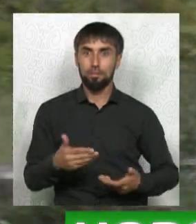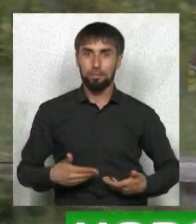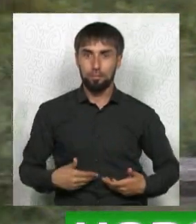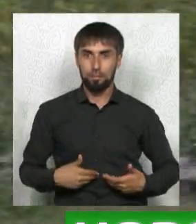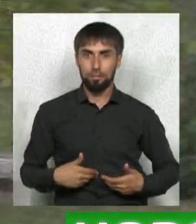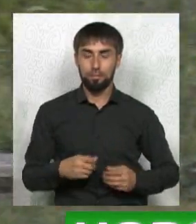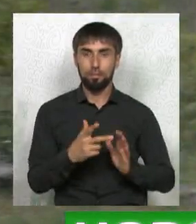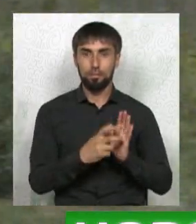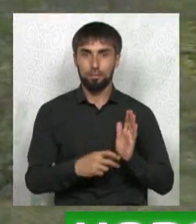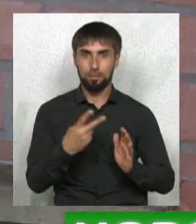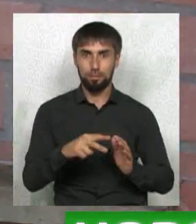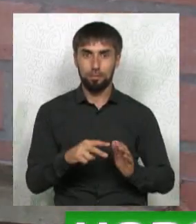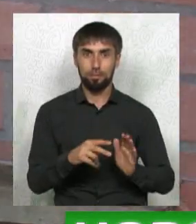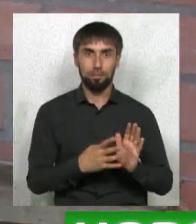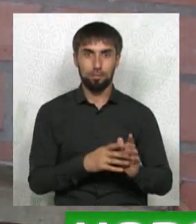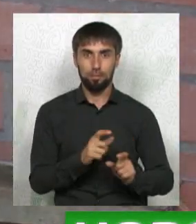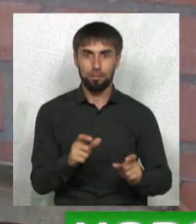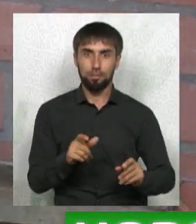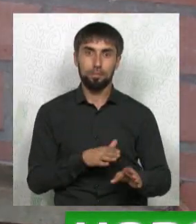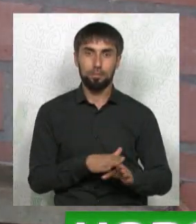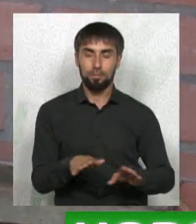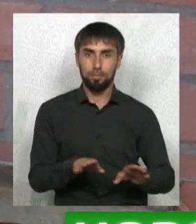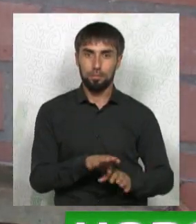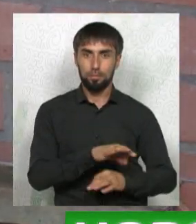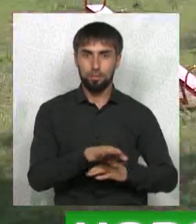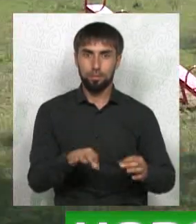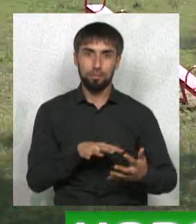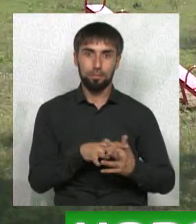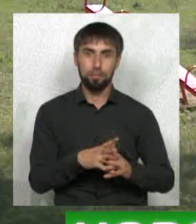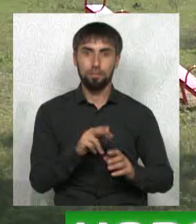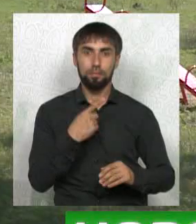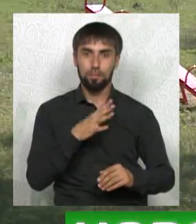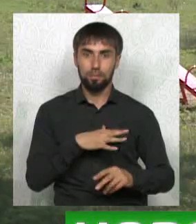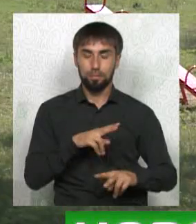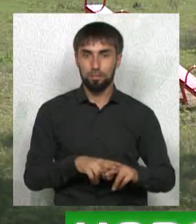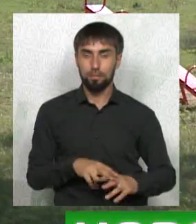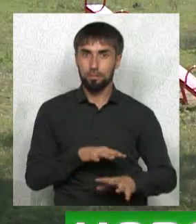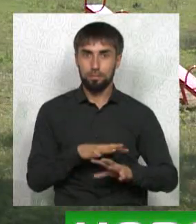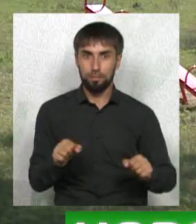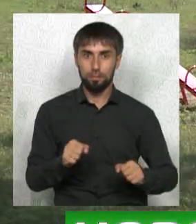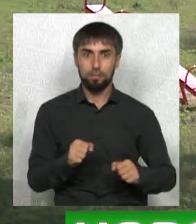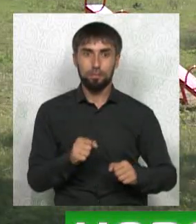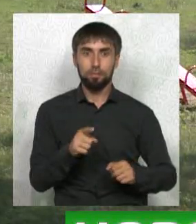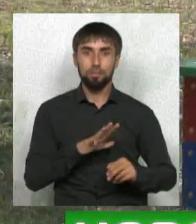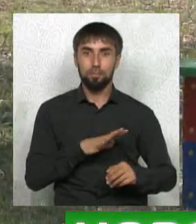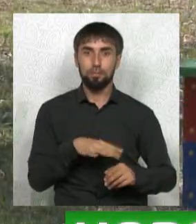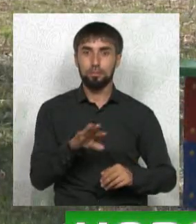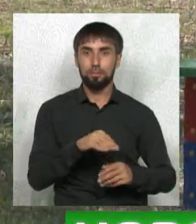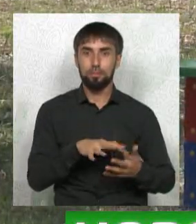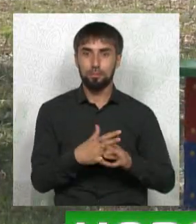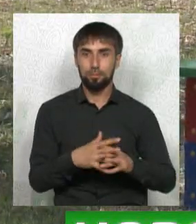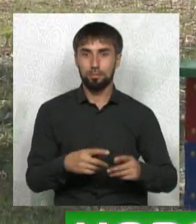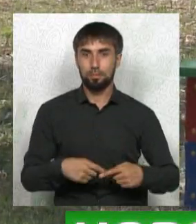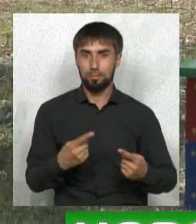Проживают 829 человек. Реализация таких проектов в селении, как отмечают местные власти, оживит поселок и сделает